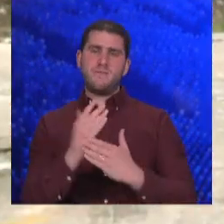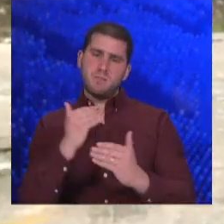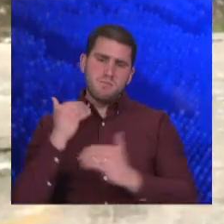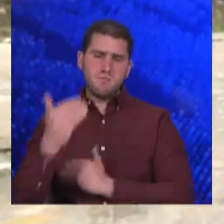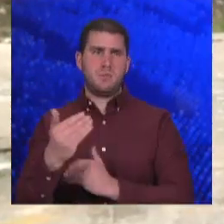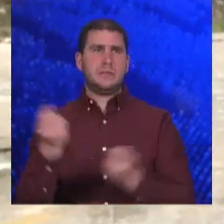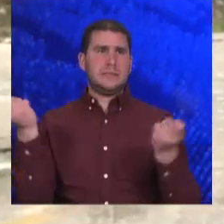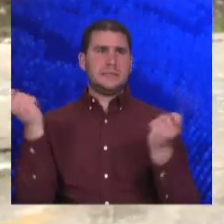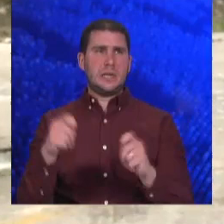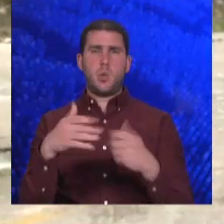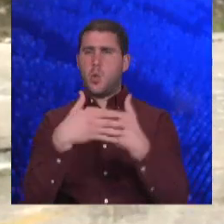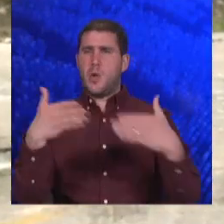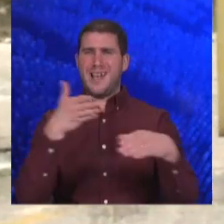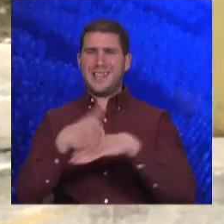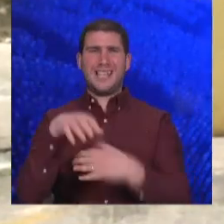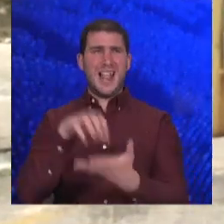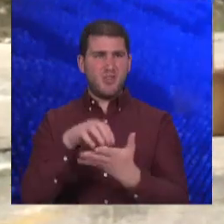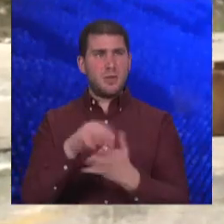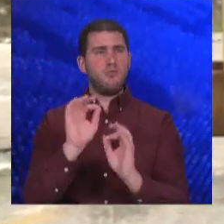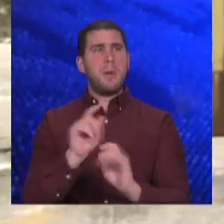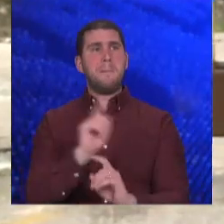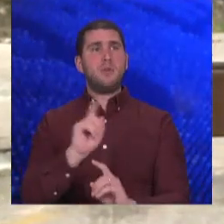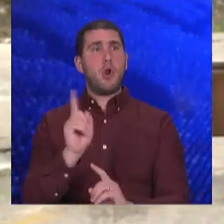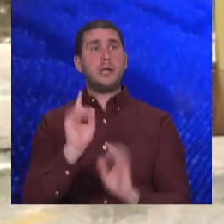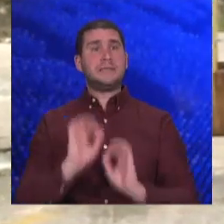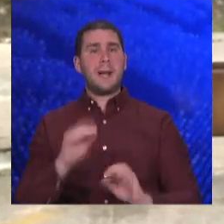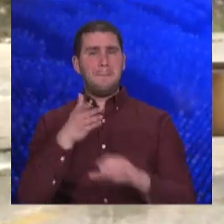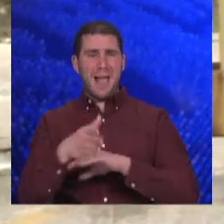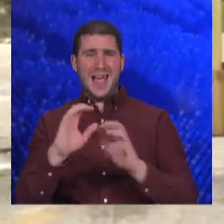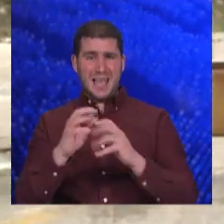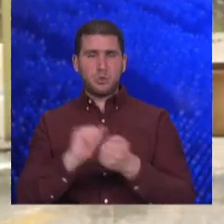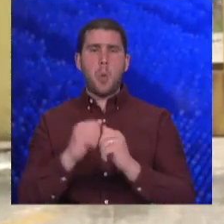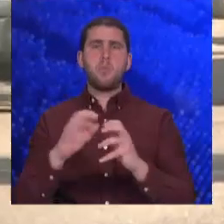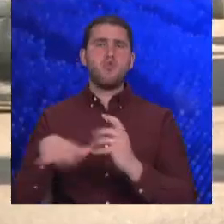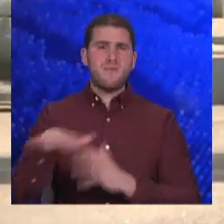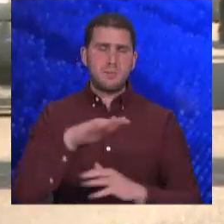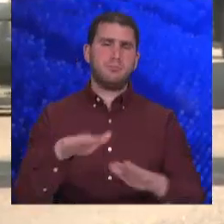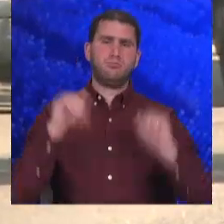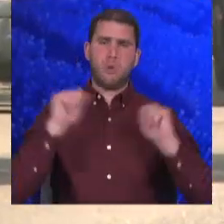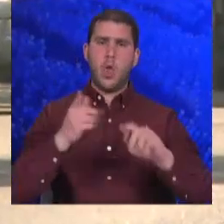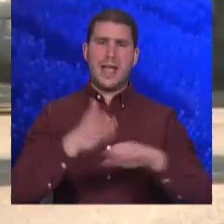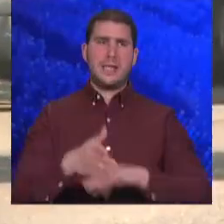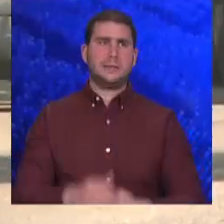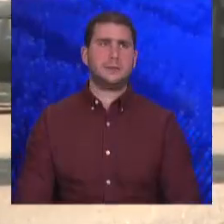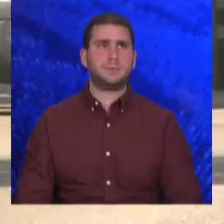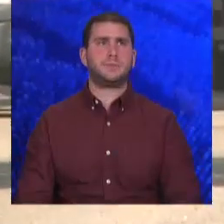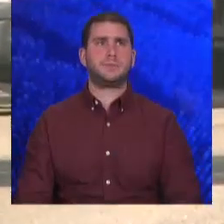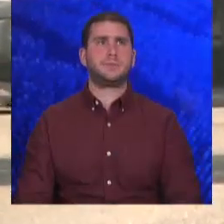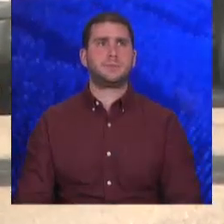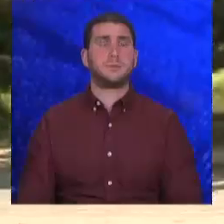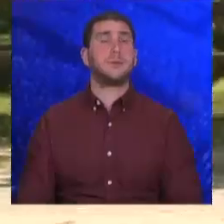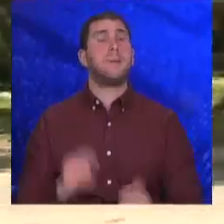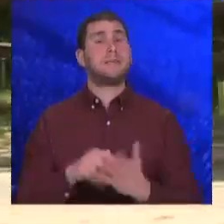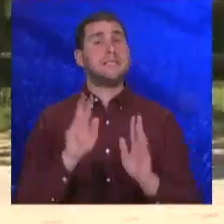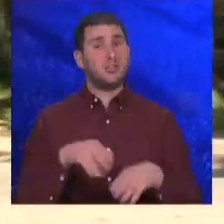שערי הכניסה ליישוב, זאת כדי שמי שלא אמור להיות בתוך הקיבוץ או המושב, יישאר בחוץ. ולכן יש גם לא